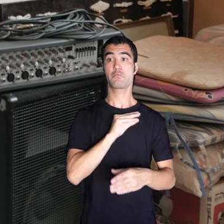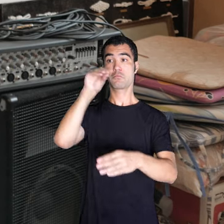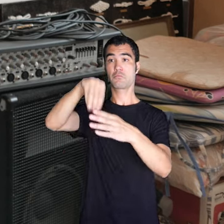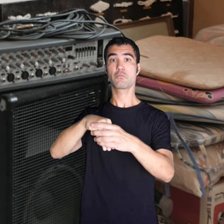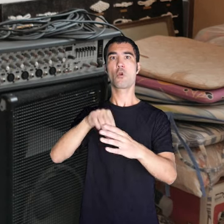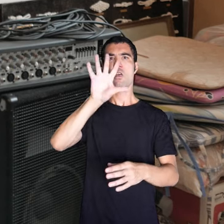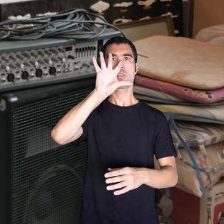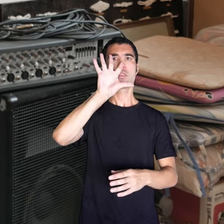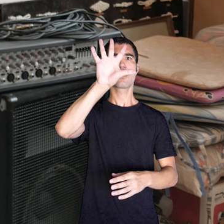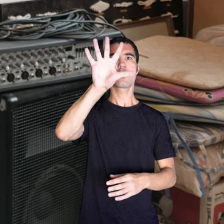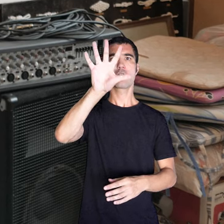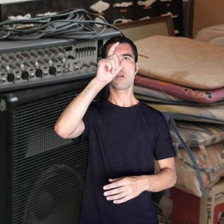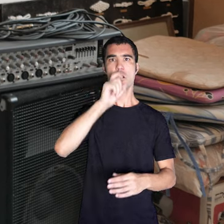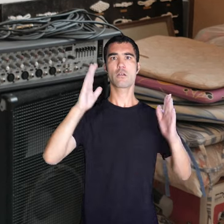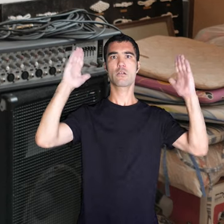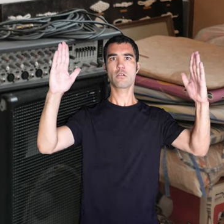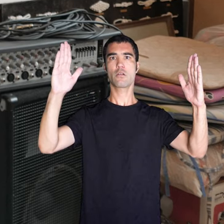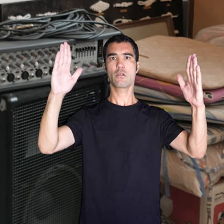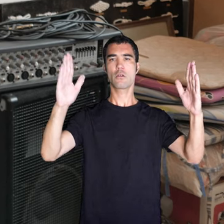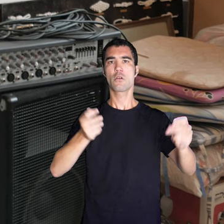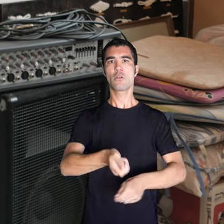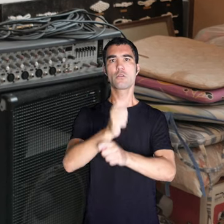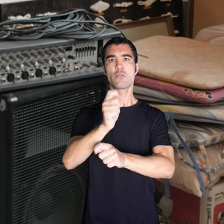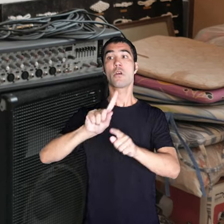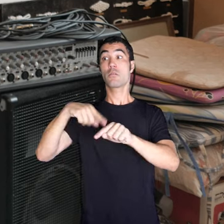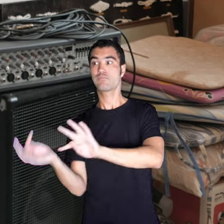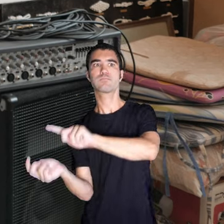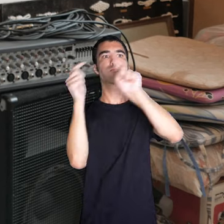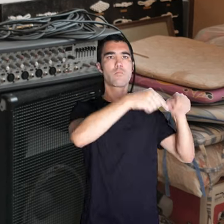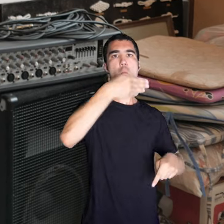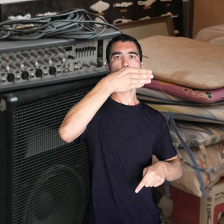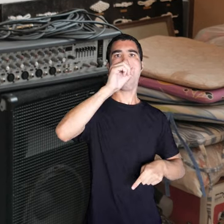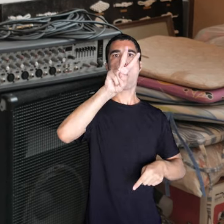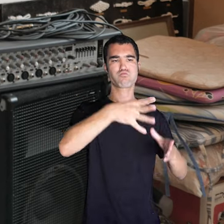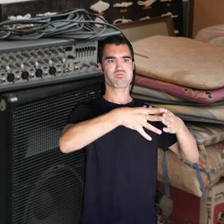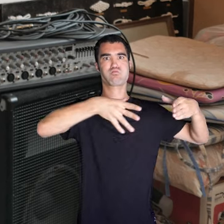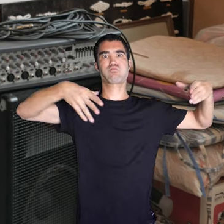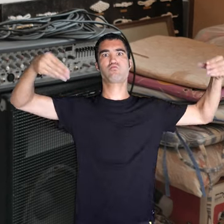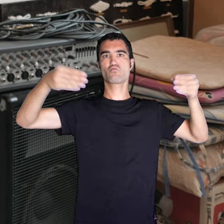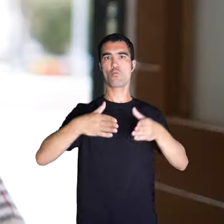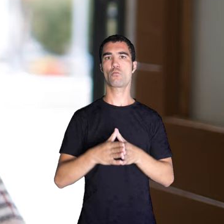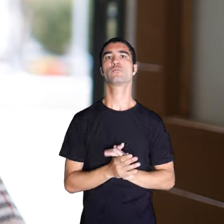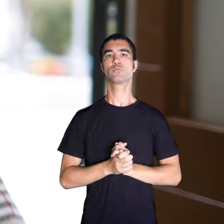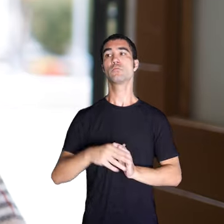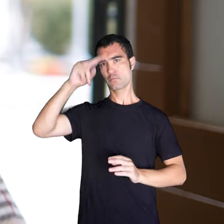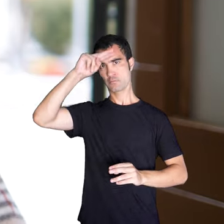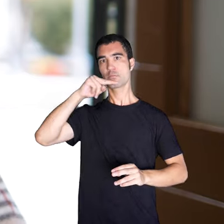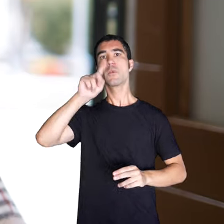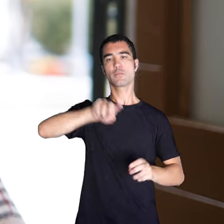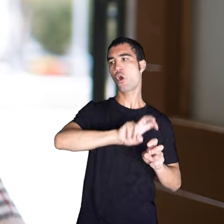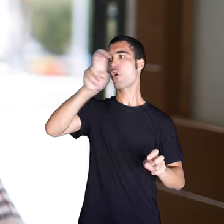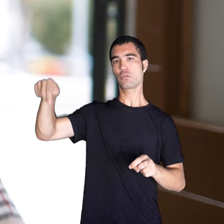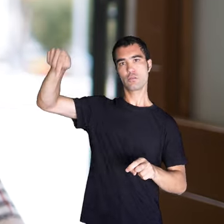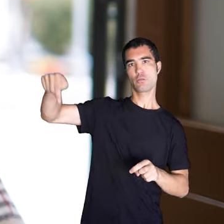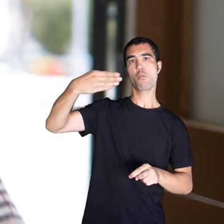ell de 5 anys, això. Llavors ja me vaig embarcar amb una barca del bou i mon pare també pescava